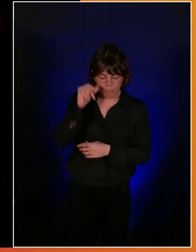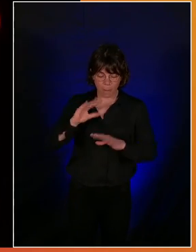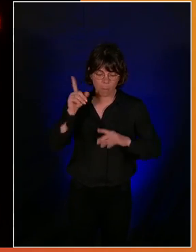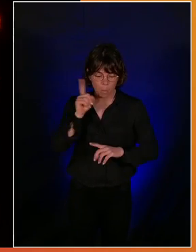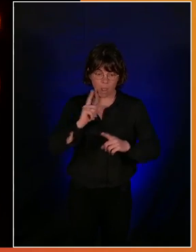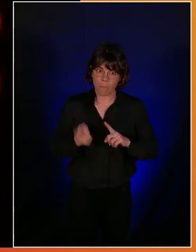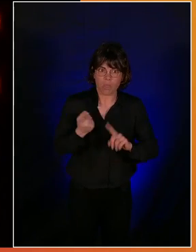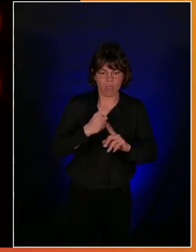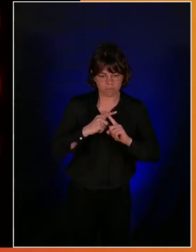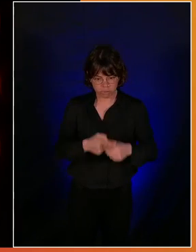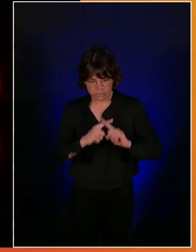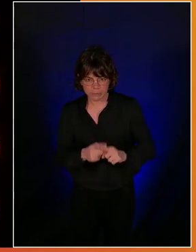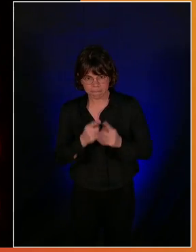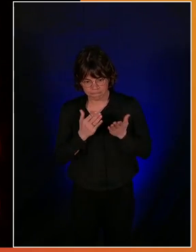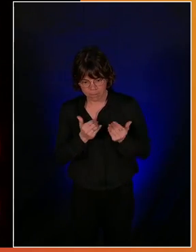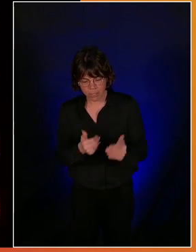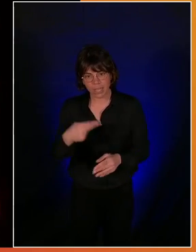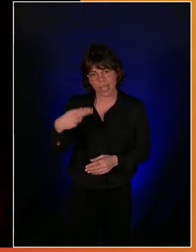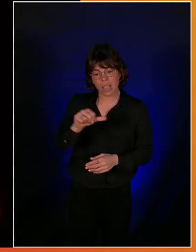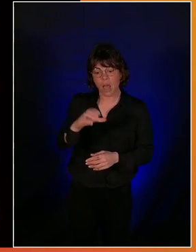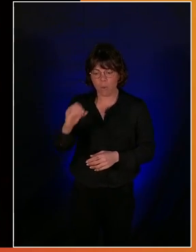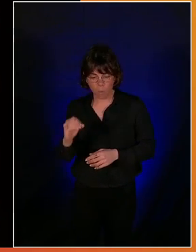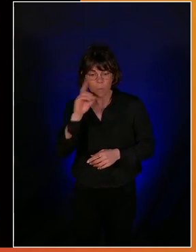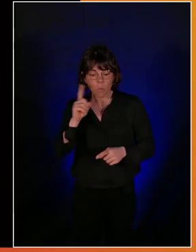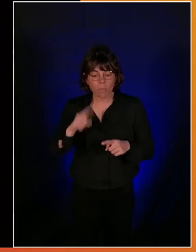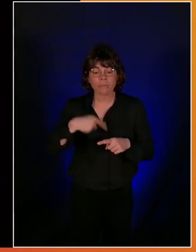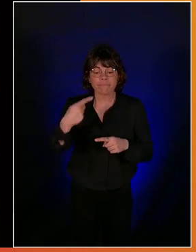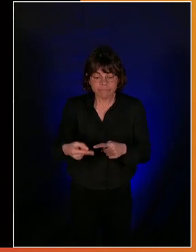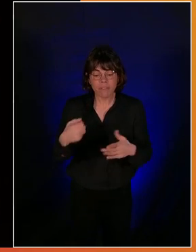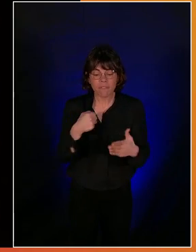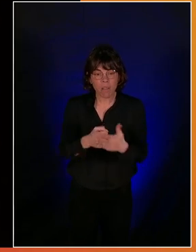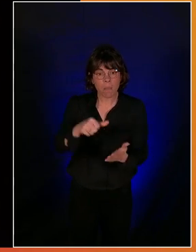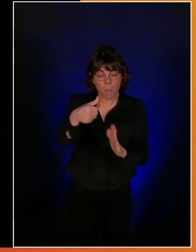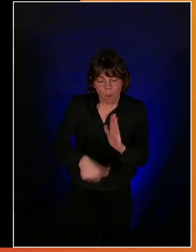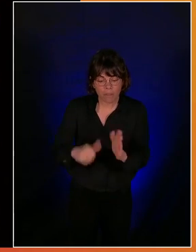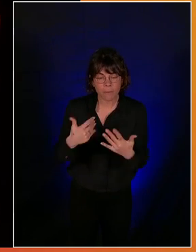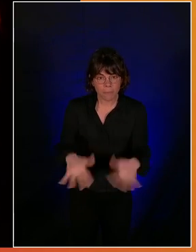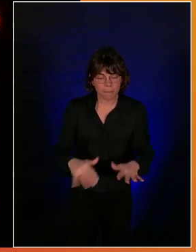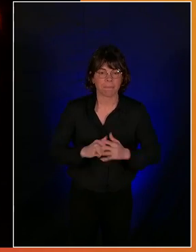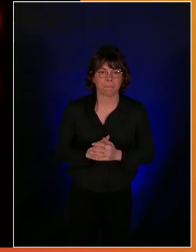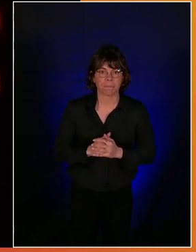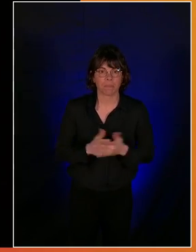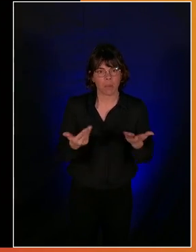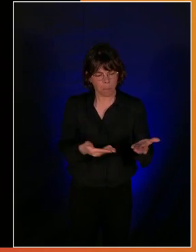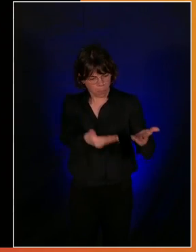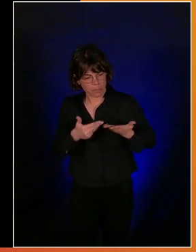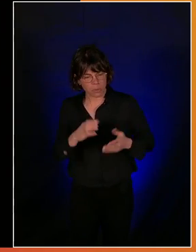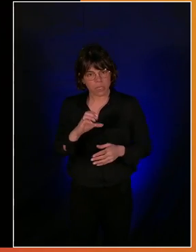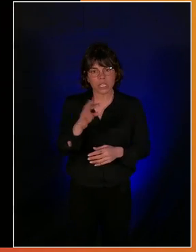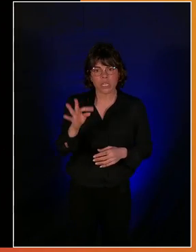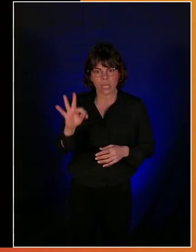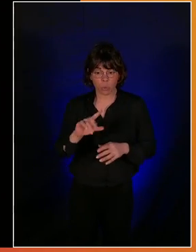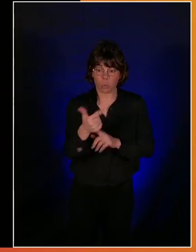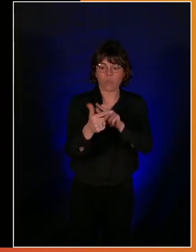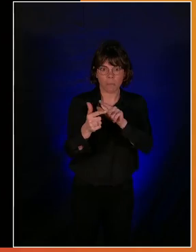attendaient avec impatience les NAO pour boucler leur fin de mois à la suite des propositions CGT à la 2è